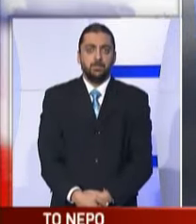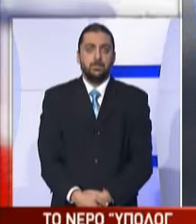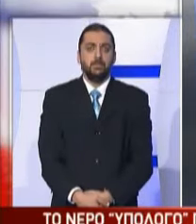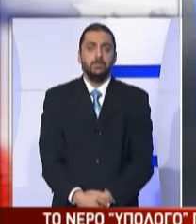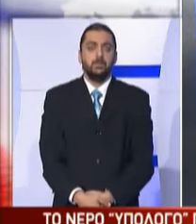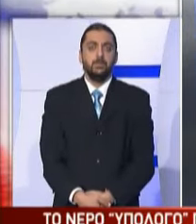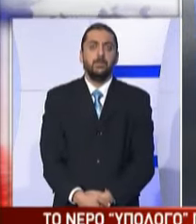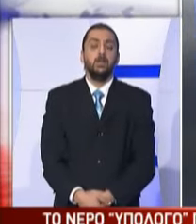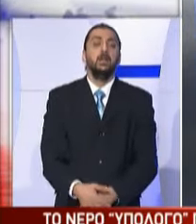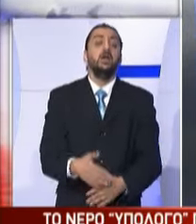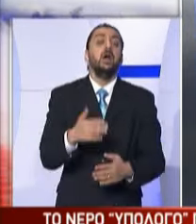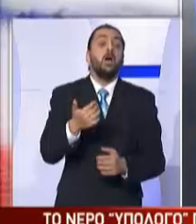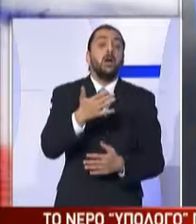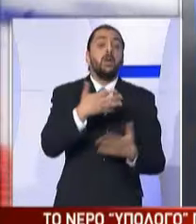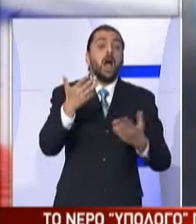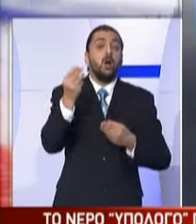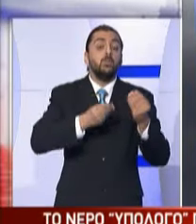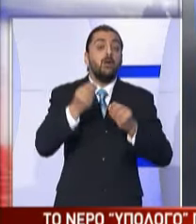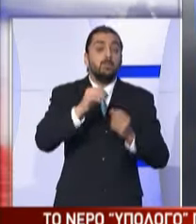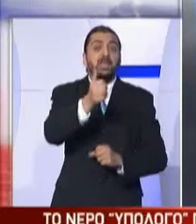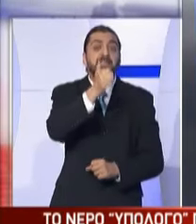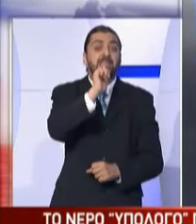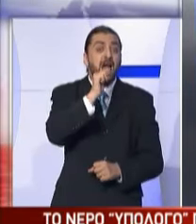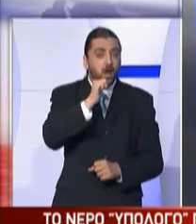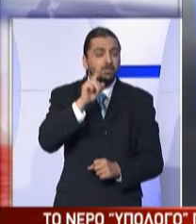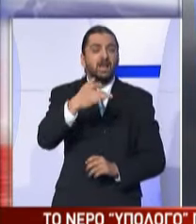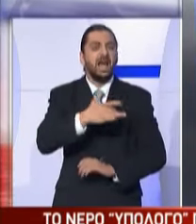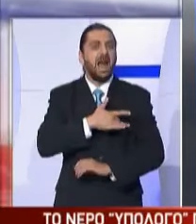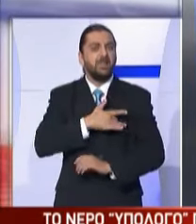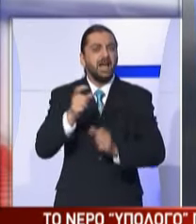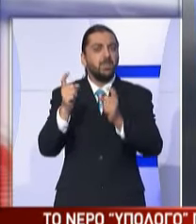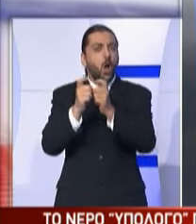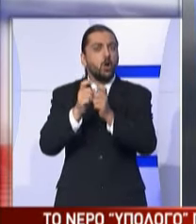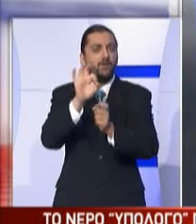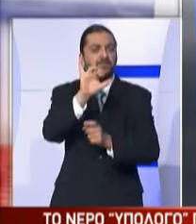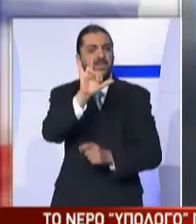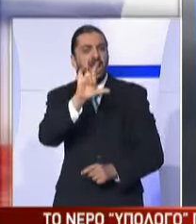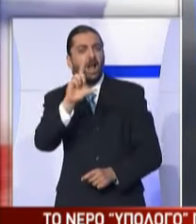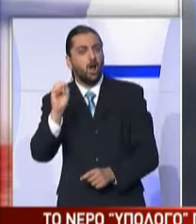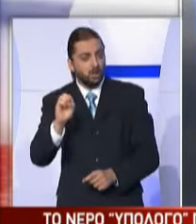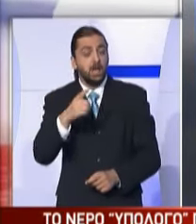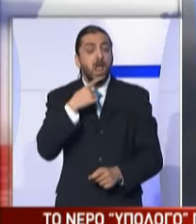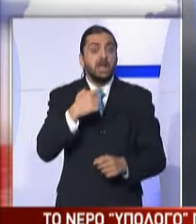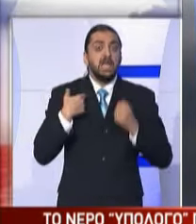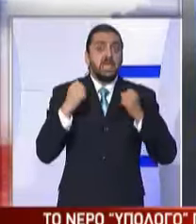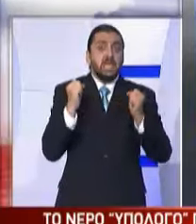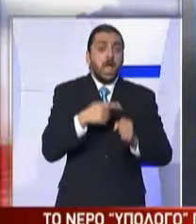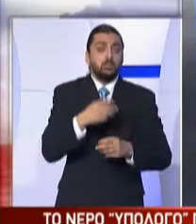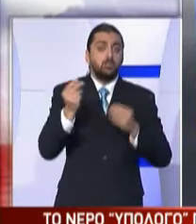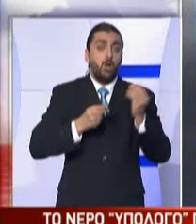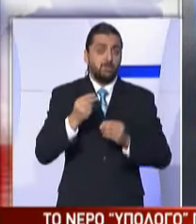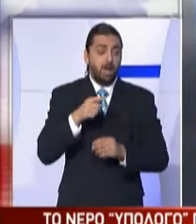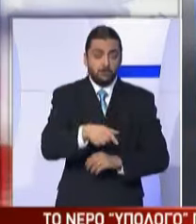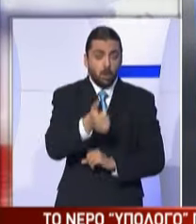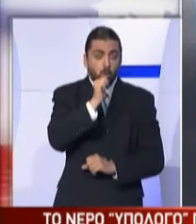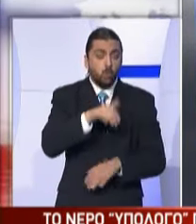Μεγάλο πρόβλημα με το νερό τους καταγγέλουν οι κάτοικοι του Φύλου της Καρδίτσας και μιλούν για μεγάλα προβλήματα στην υγεία τους. Όπως λένε, δεν είναι κατάλληλο